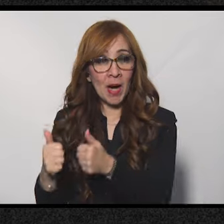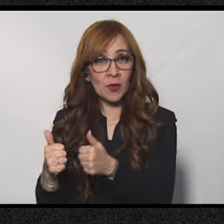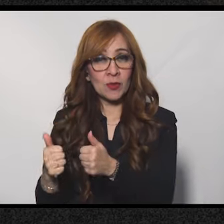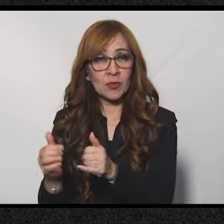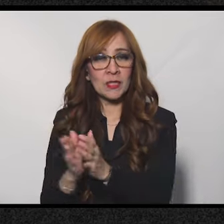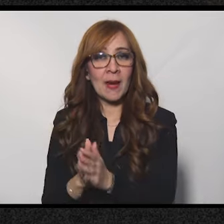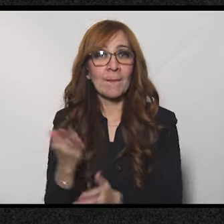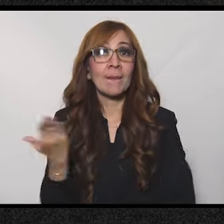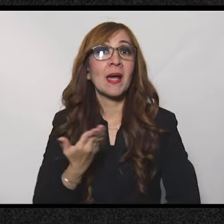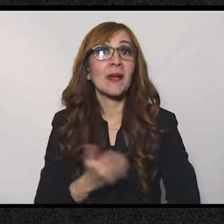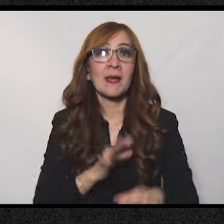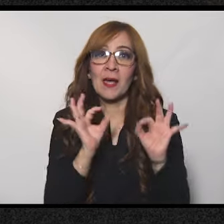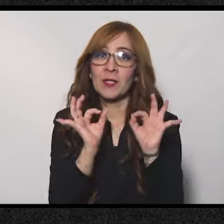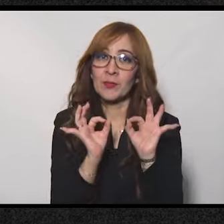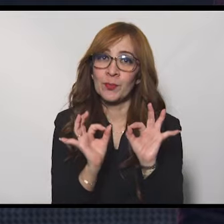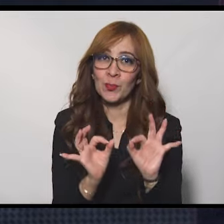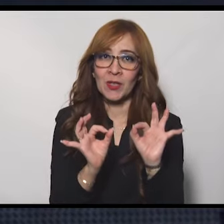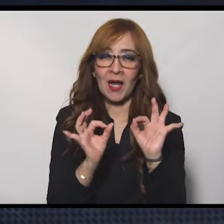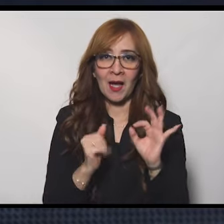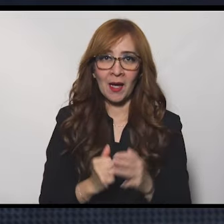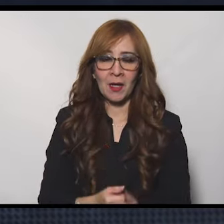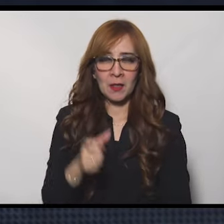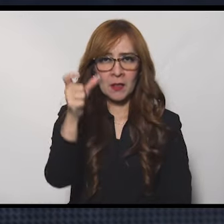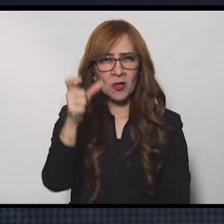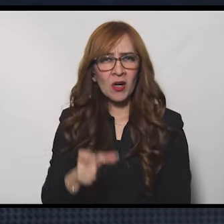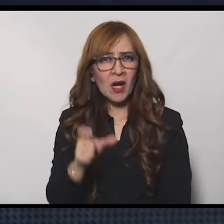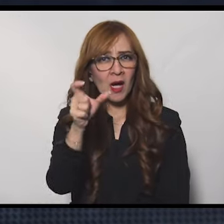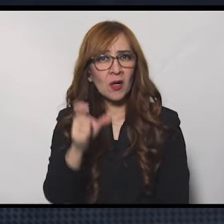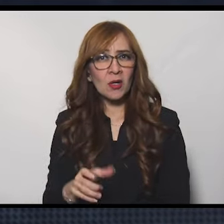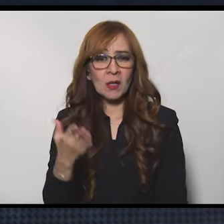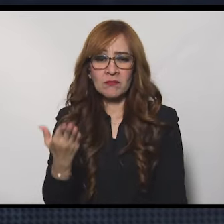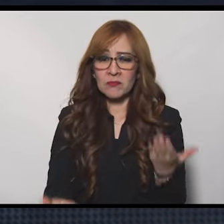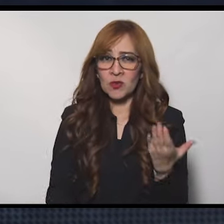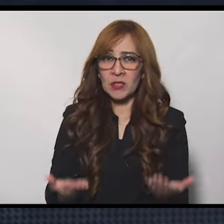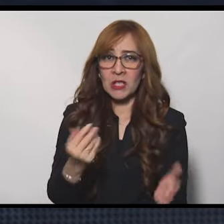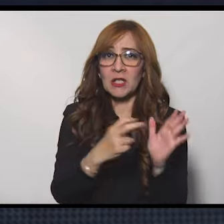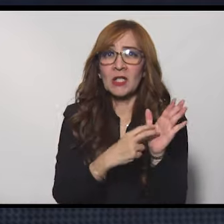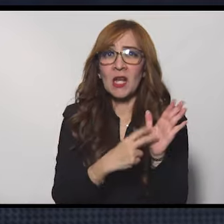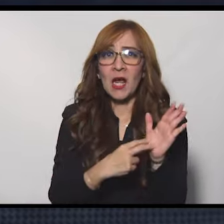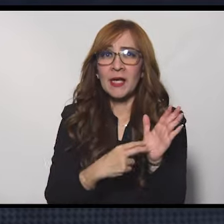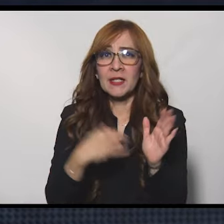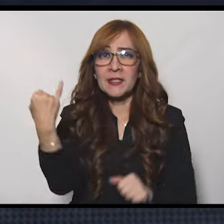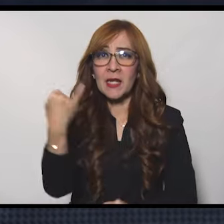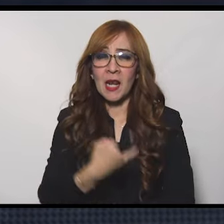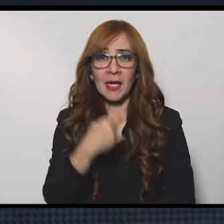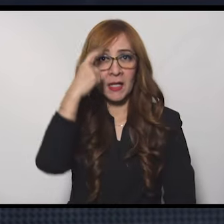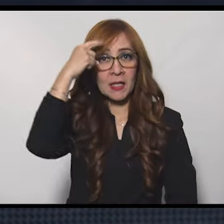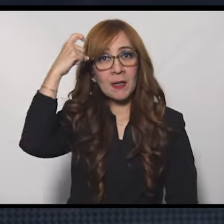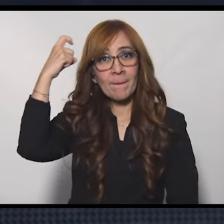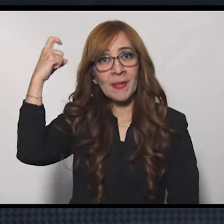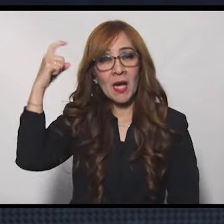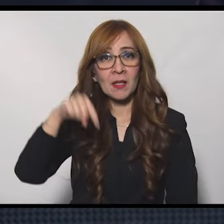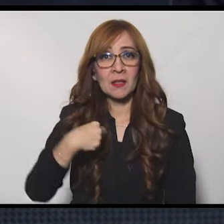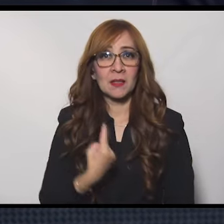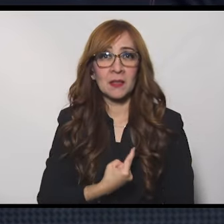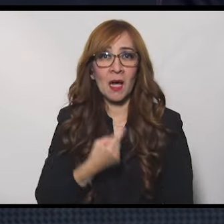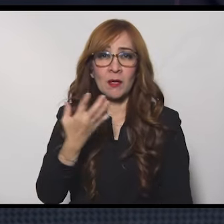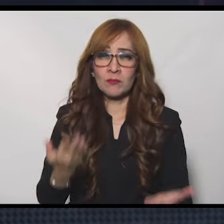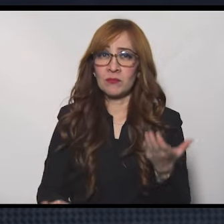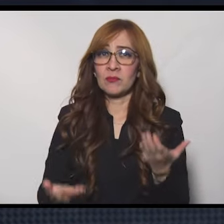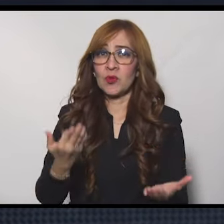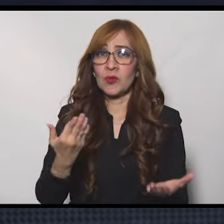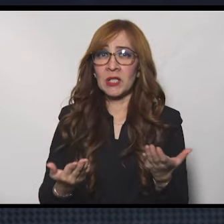dan yang sempurna. Orang-orang mungkin menilai rendah impian kita. Orang-orang